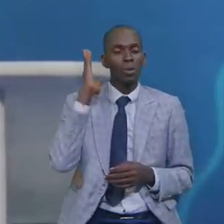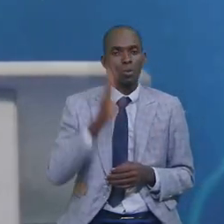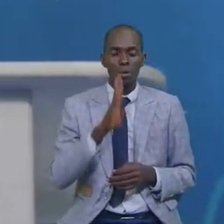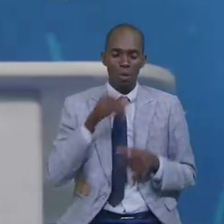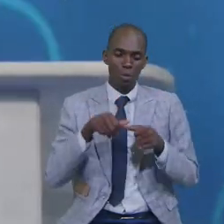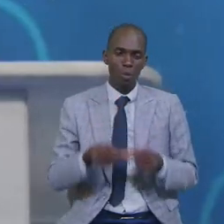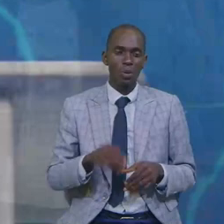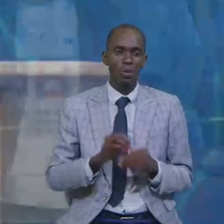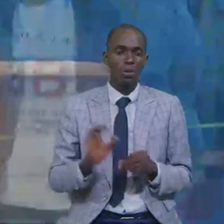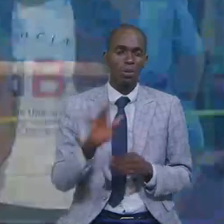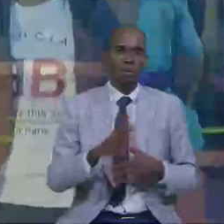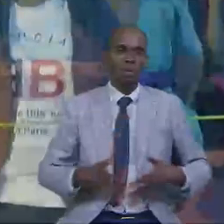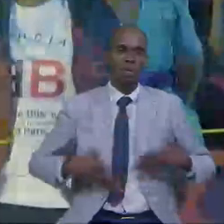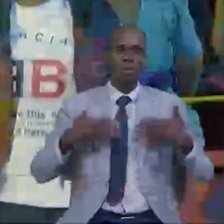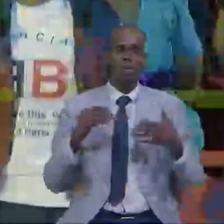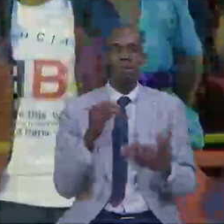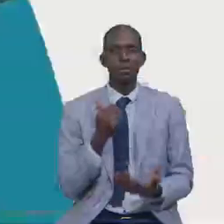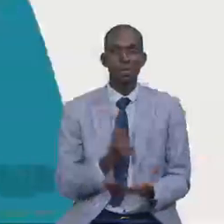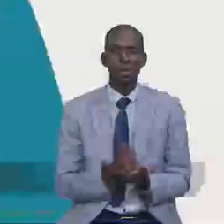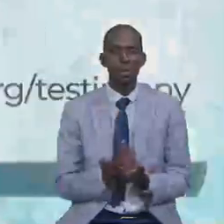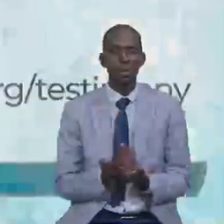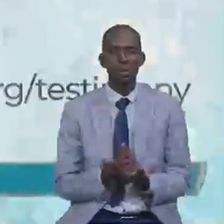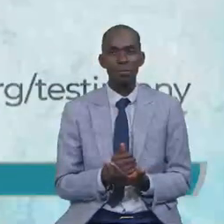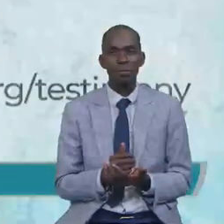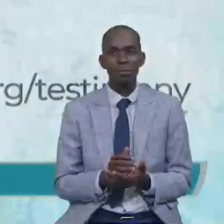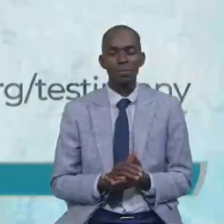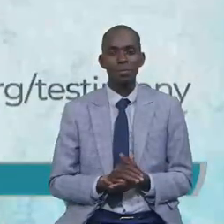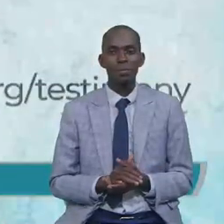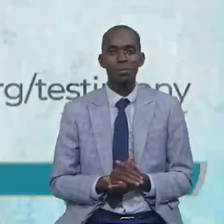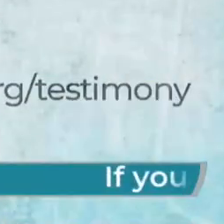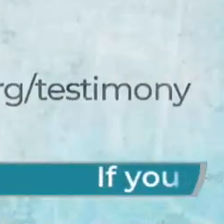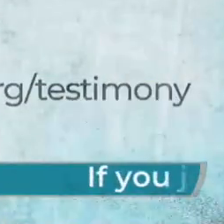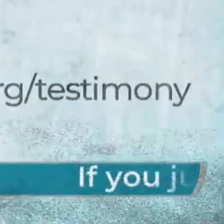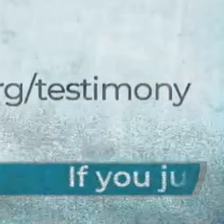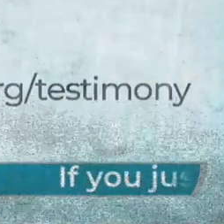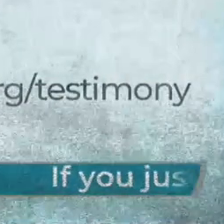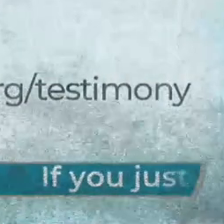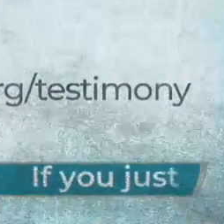sera permanent dans ta vie AMEN